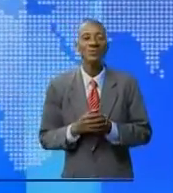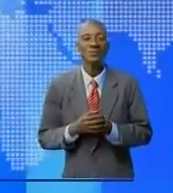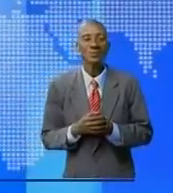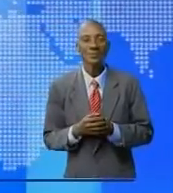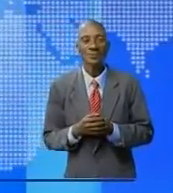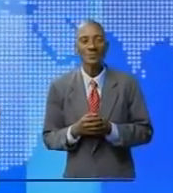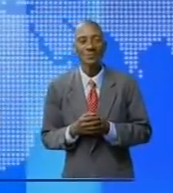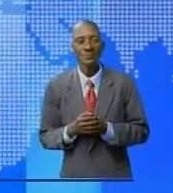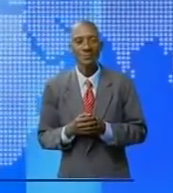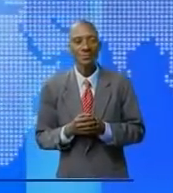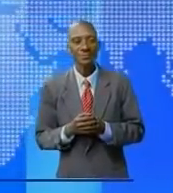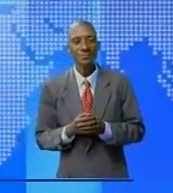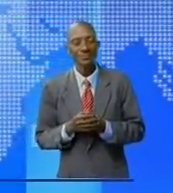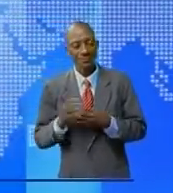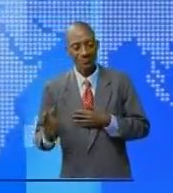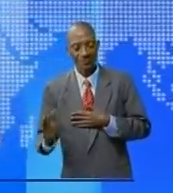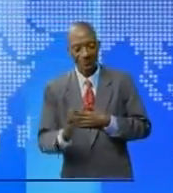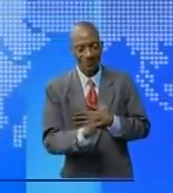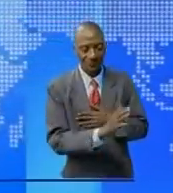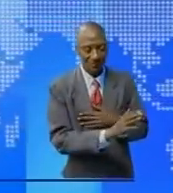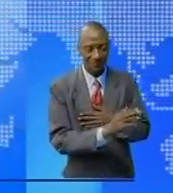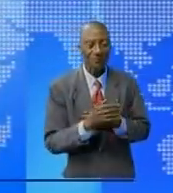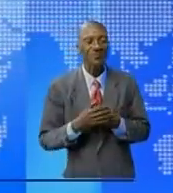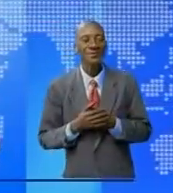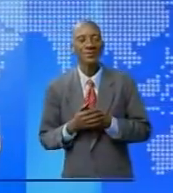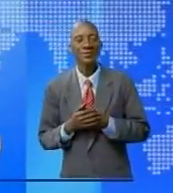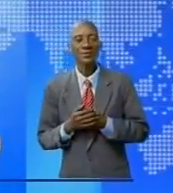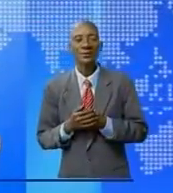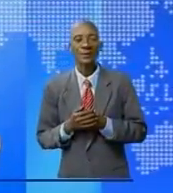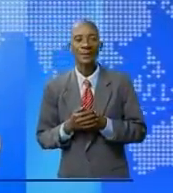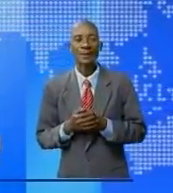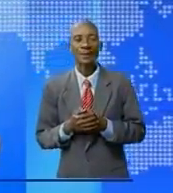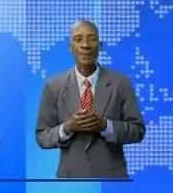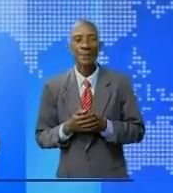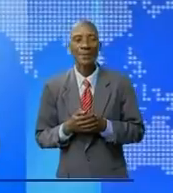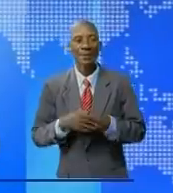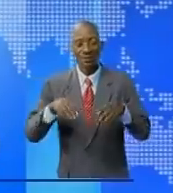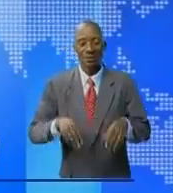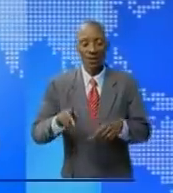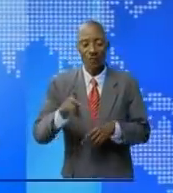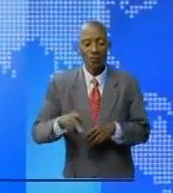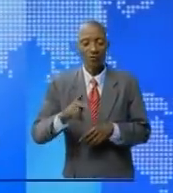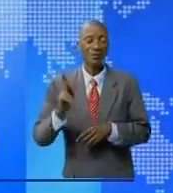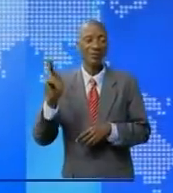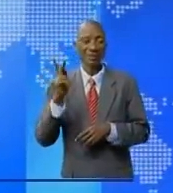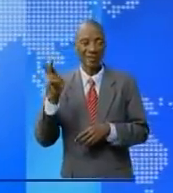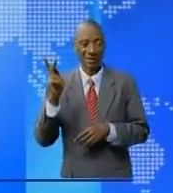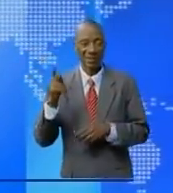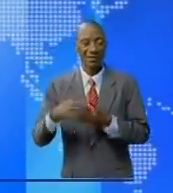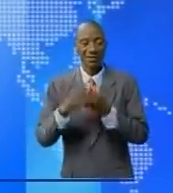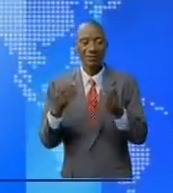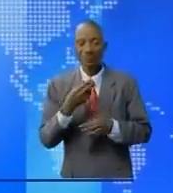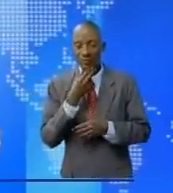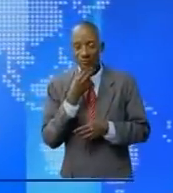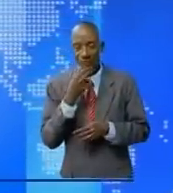Bientôt, le système d'approvisionnement en eau potable de la ville de Mbujimayi dans la province du Kasaï va être réhabilité grâce aux